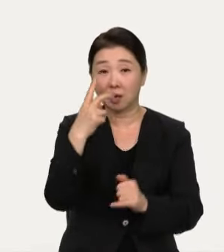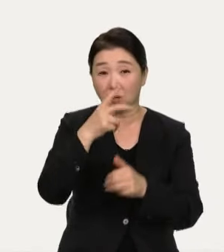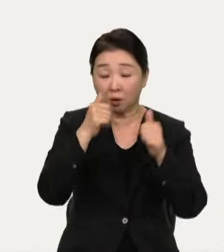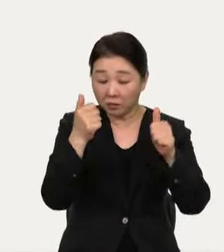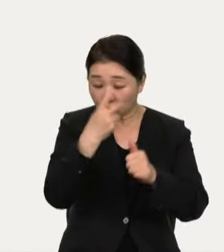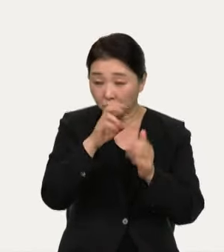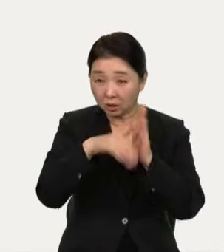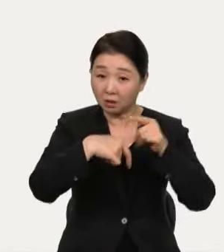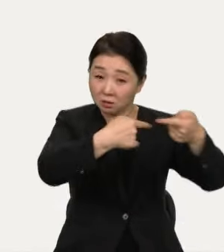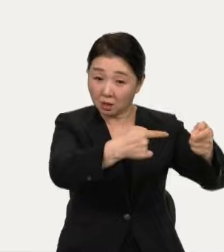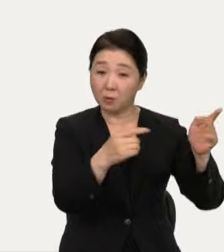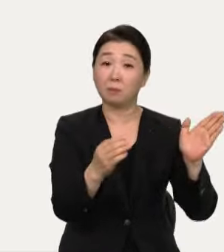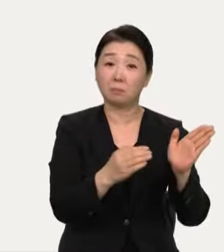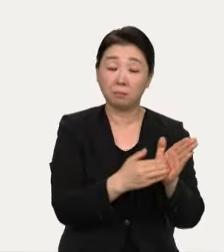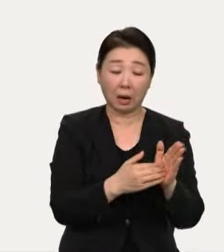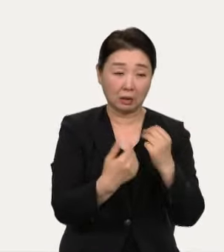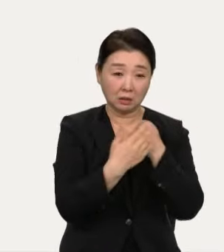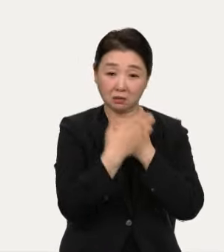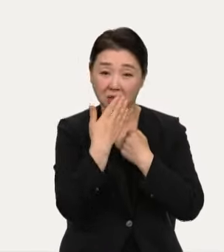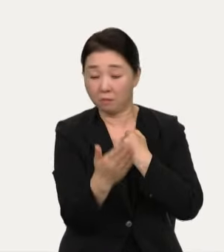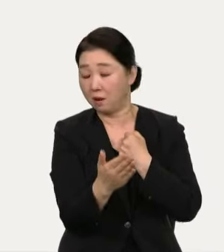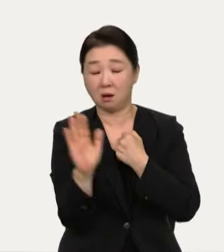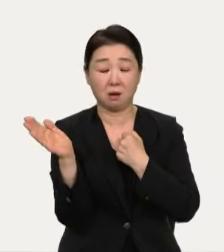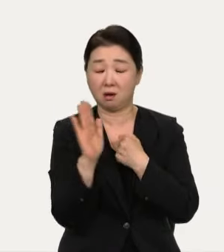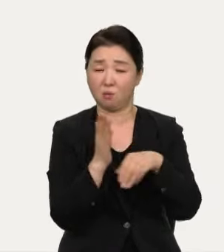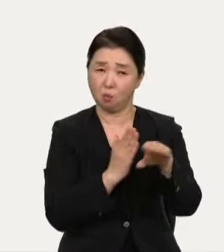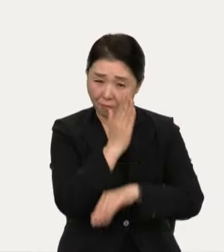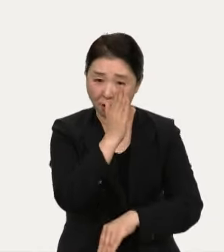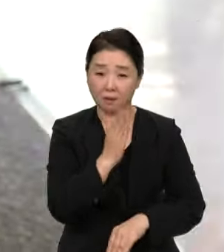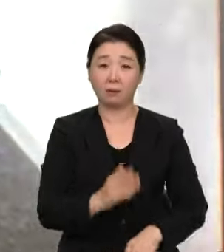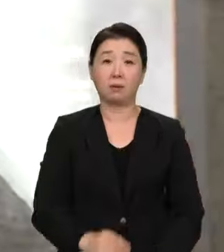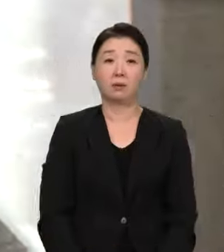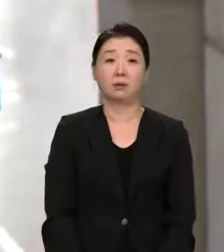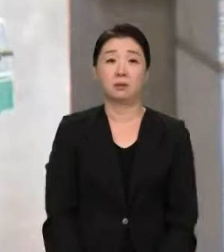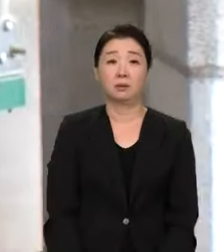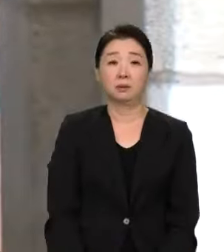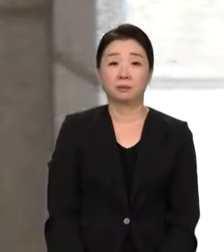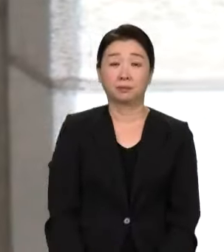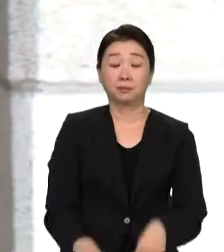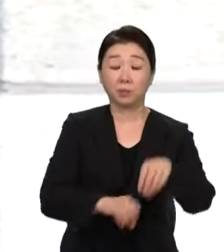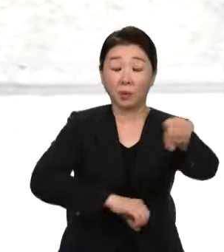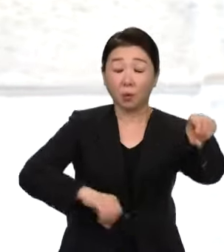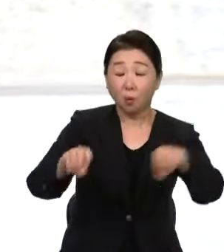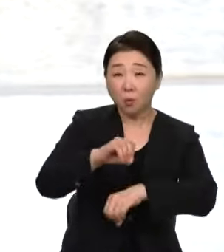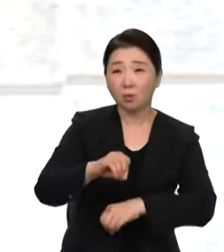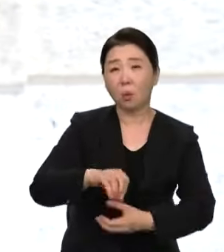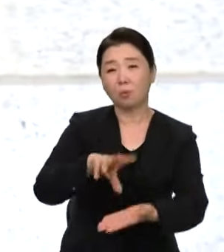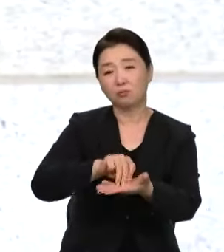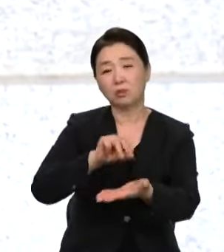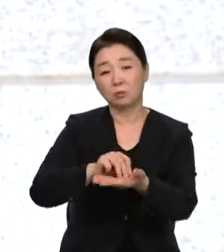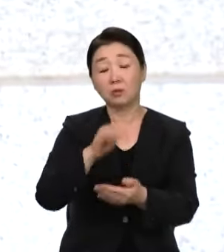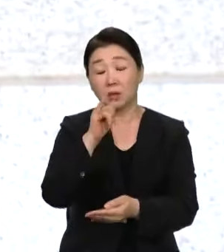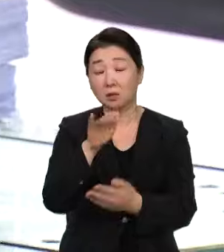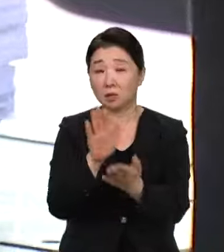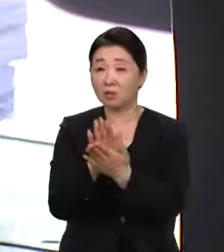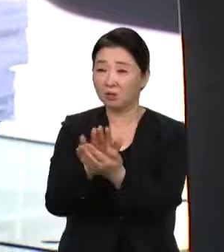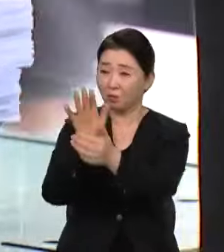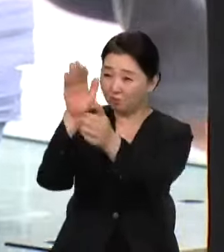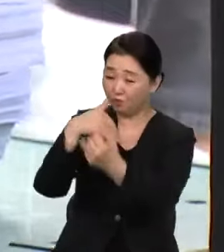조사에 응했을 뿐이라며 특혜라고 보기엔 과도하다고 밝혔습니다 오히려 오랜 과제였던 대면 조사를